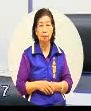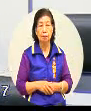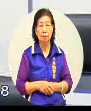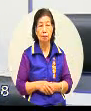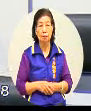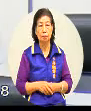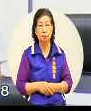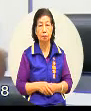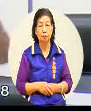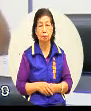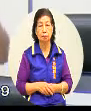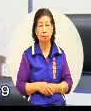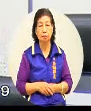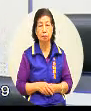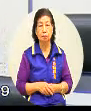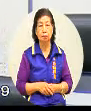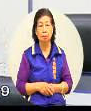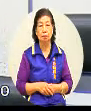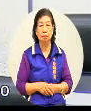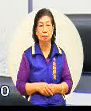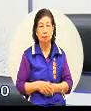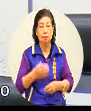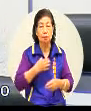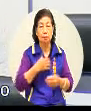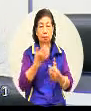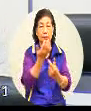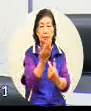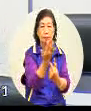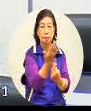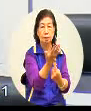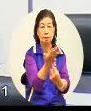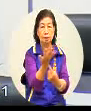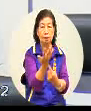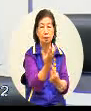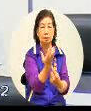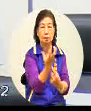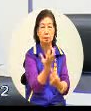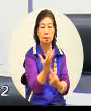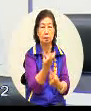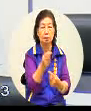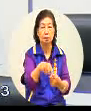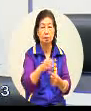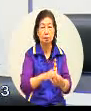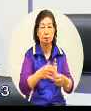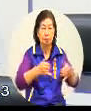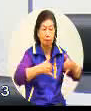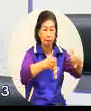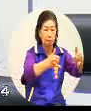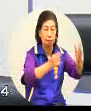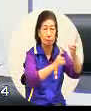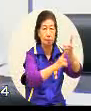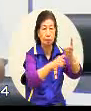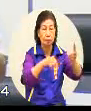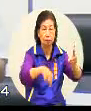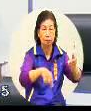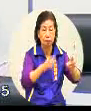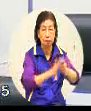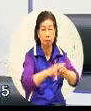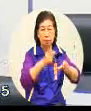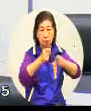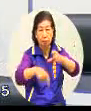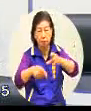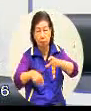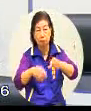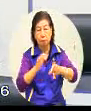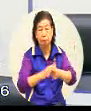就是吼、哦，阿联甲罗德中吼、哦，有一间啊，做晋南公司，讲要来